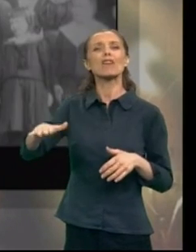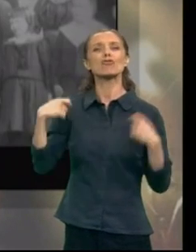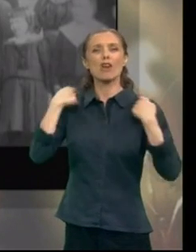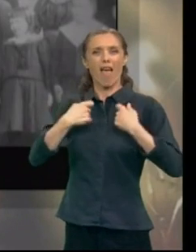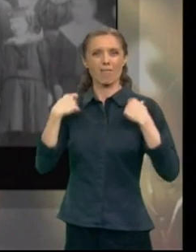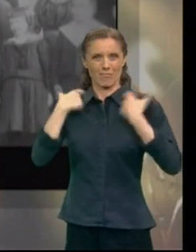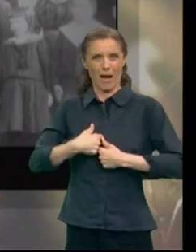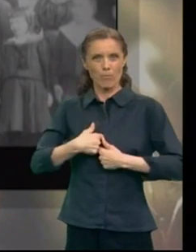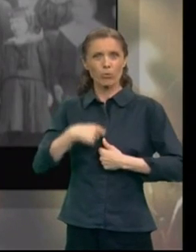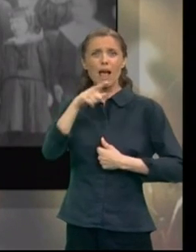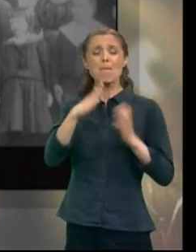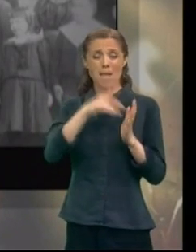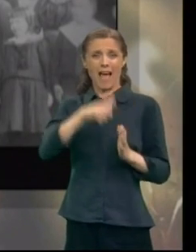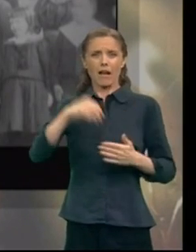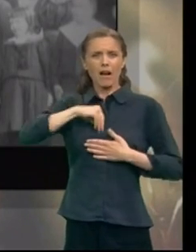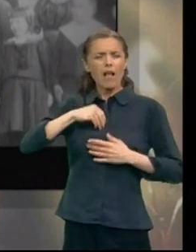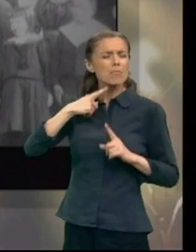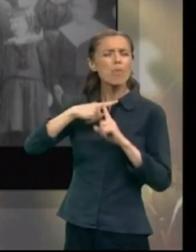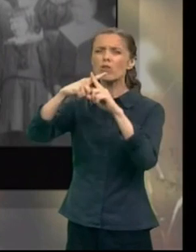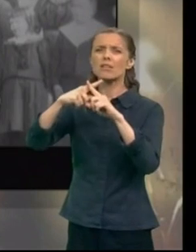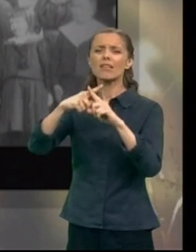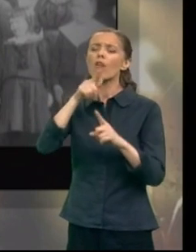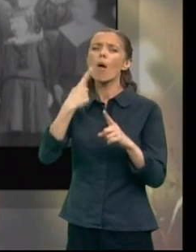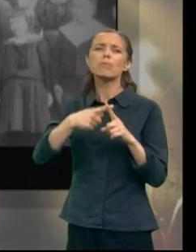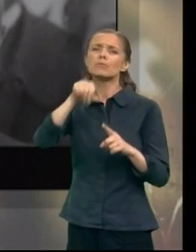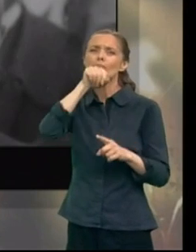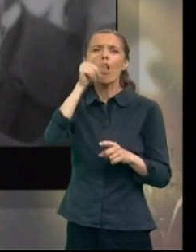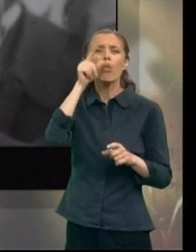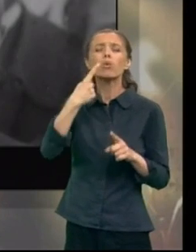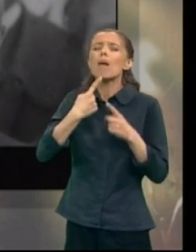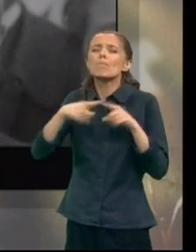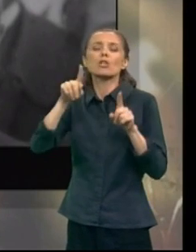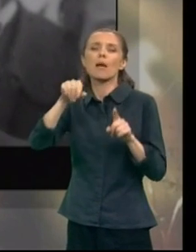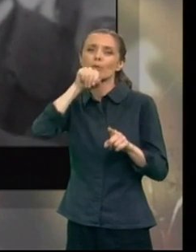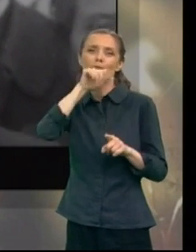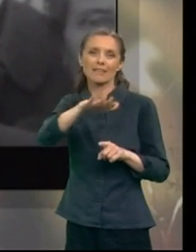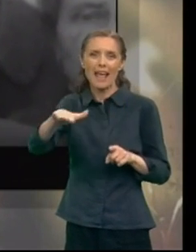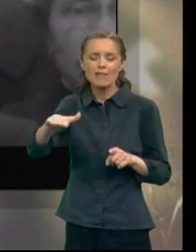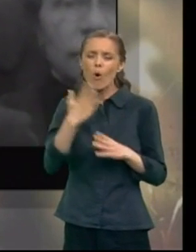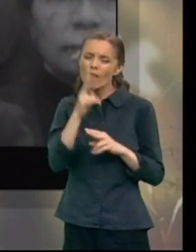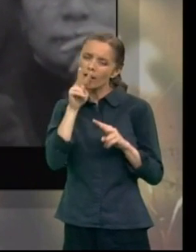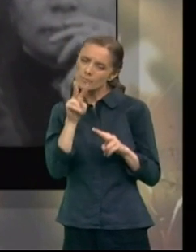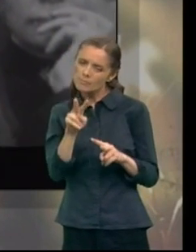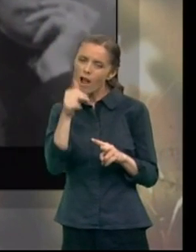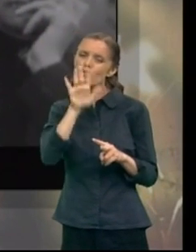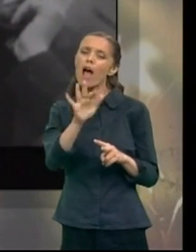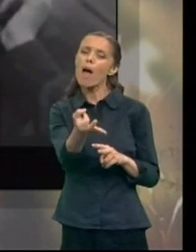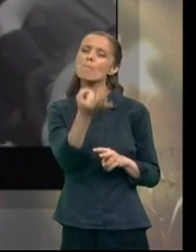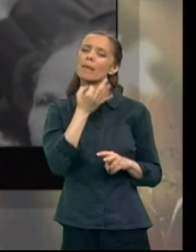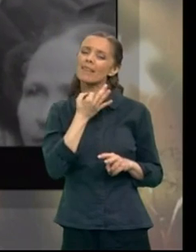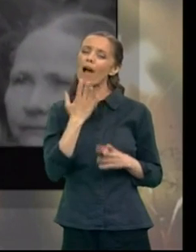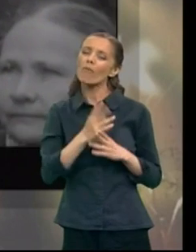zračila optimizmom i bila privržena ljudima, posebno deci. Pažljivo ih je posmatrala i odgovarala na njihova pitanja taktično i sa